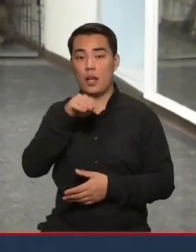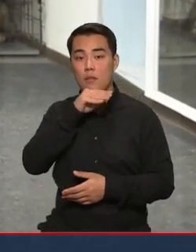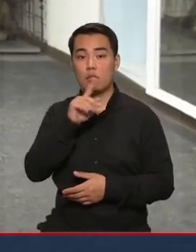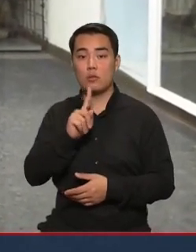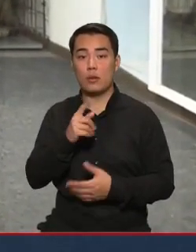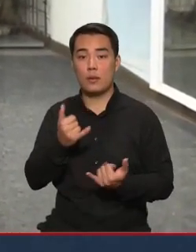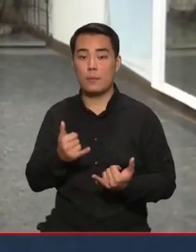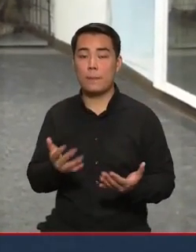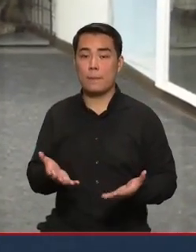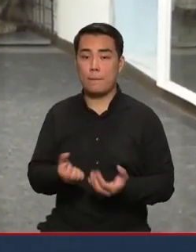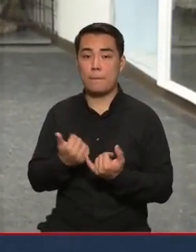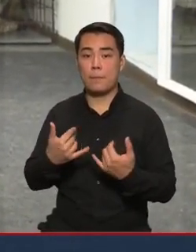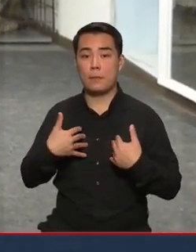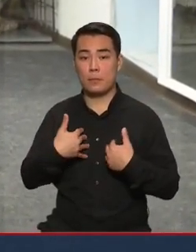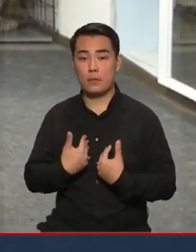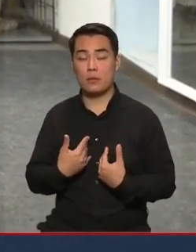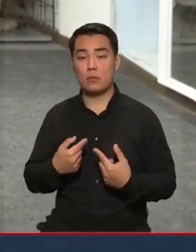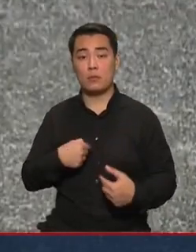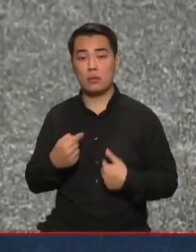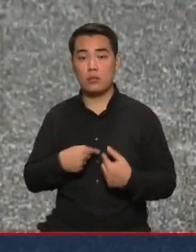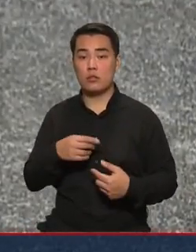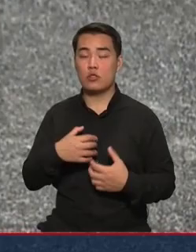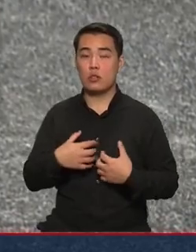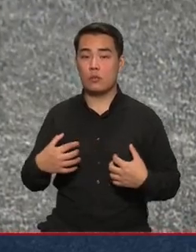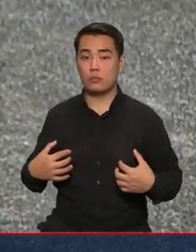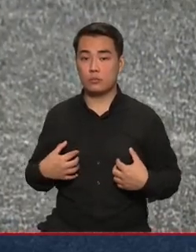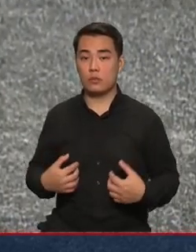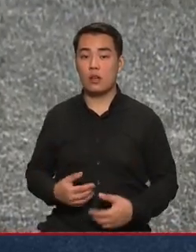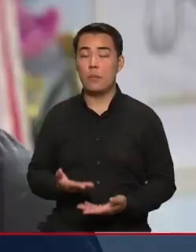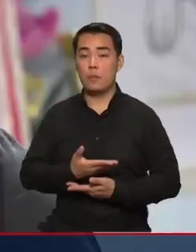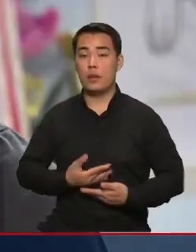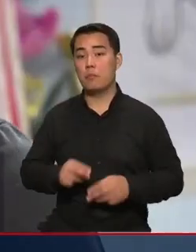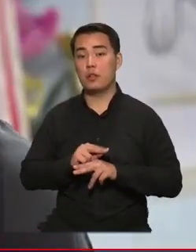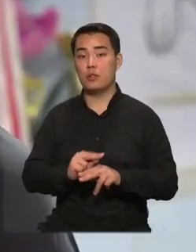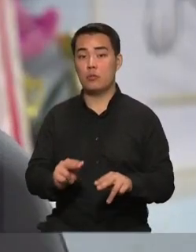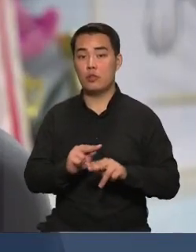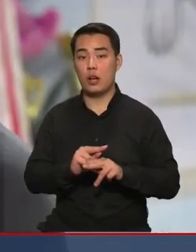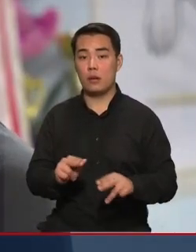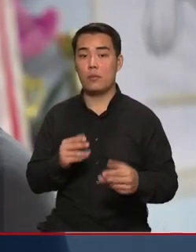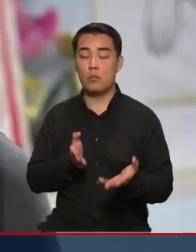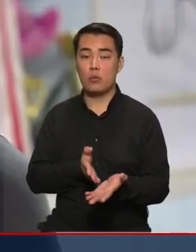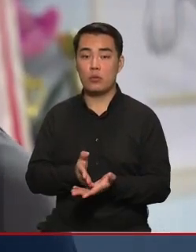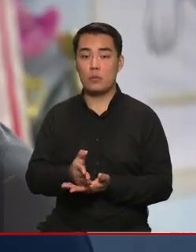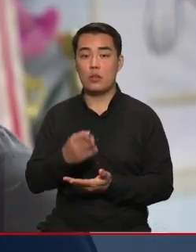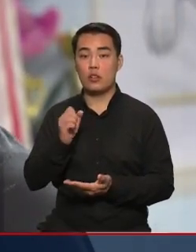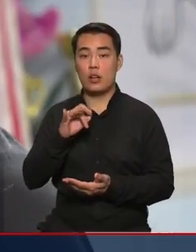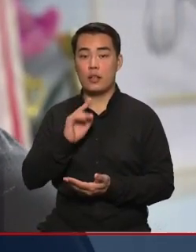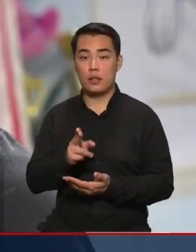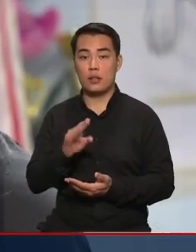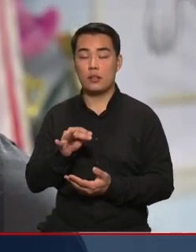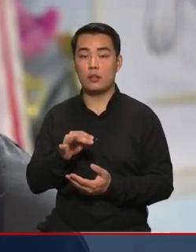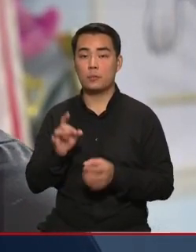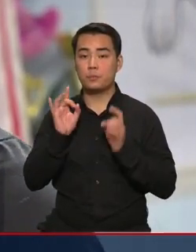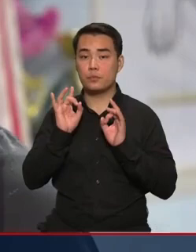чтобы вывести из стрессового состояния животное. Мы их приучаем путем шариков, путем